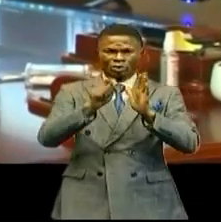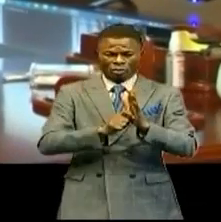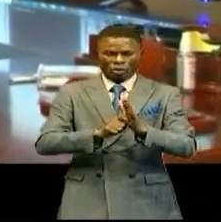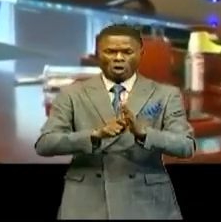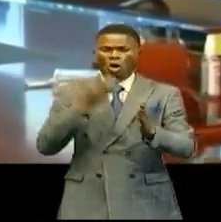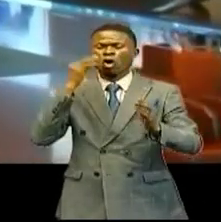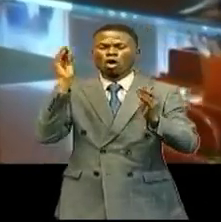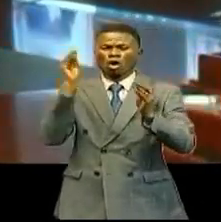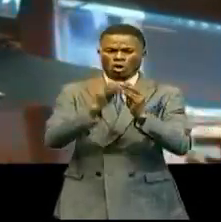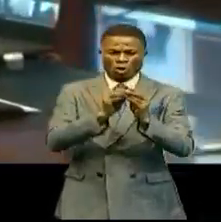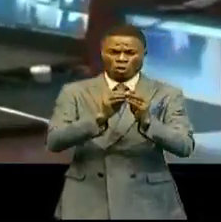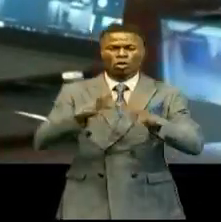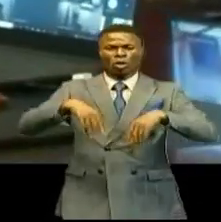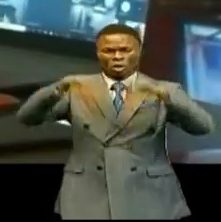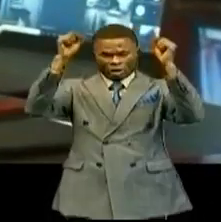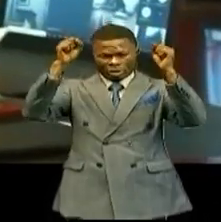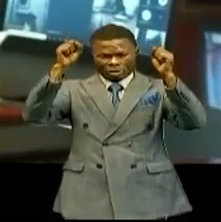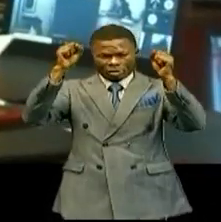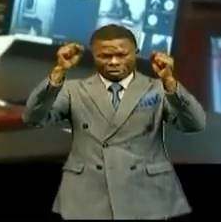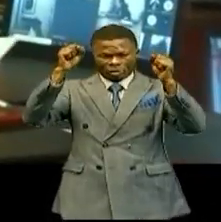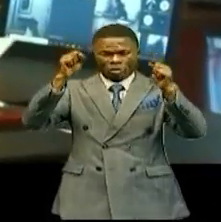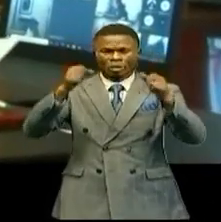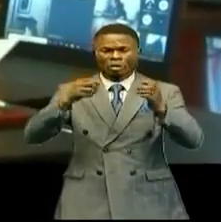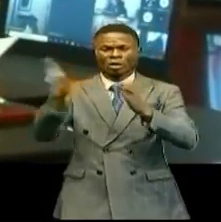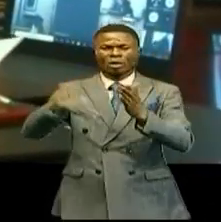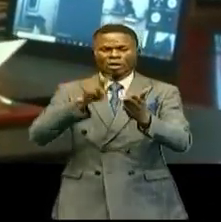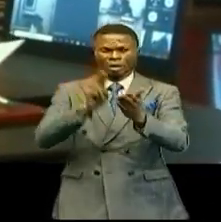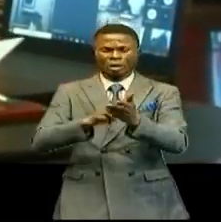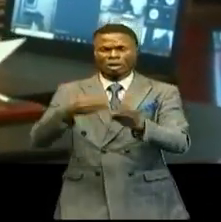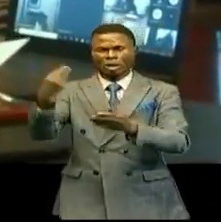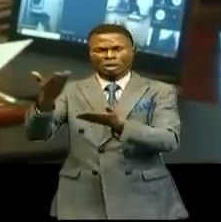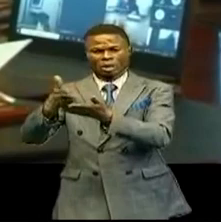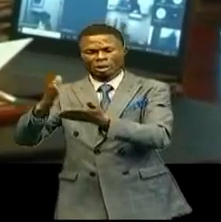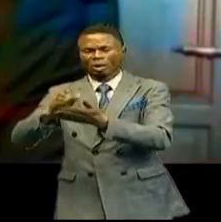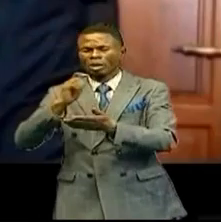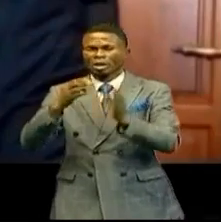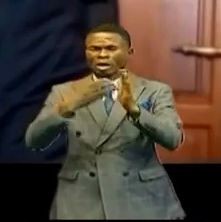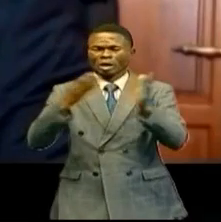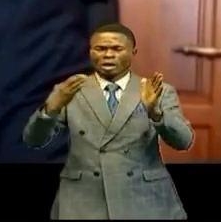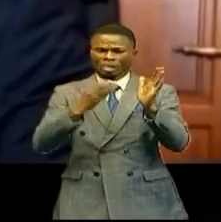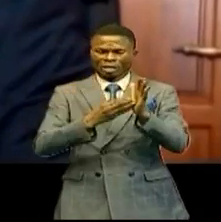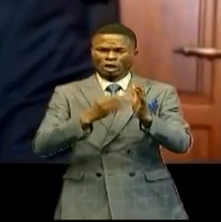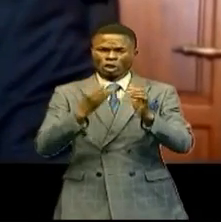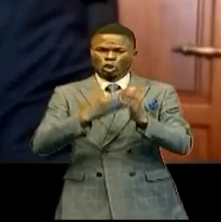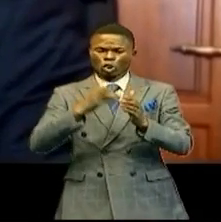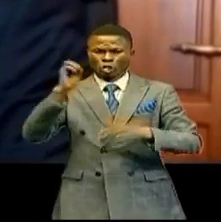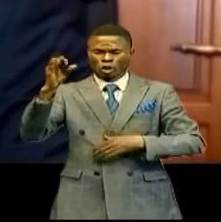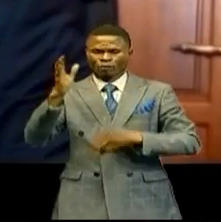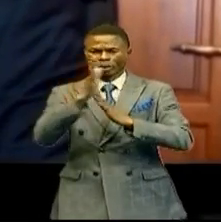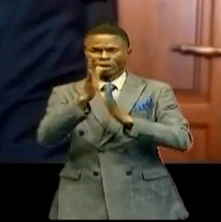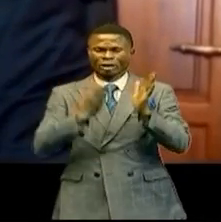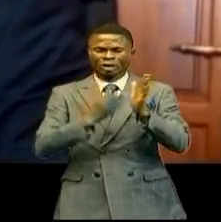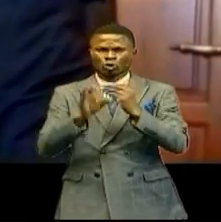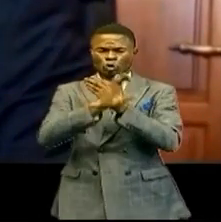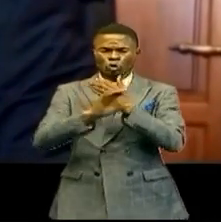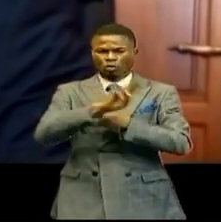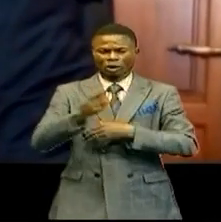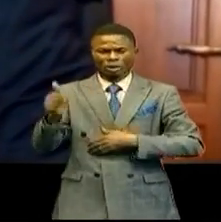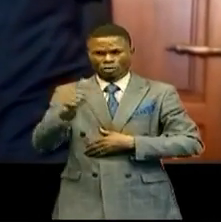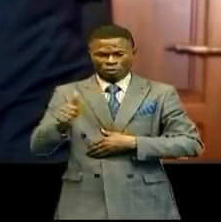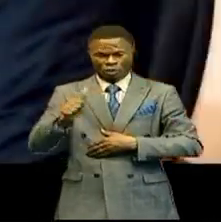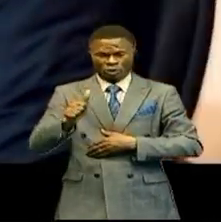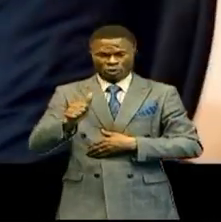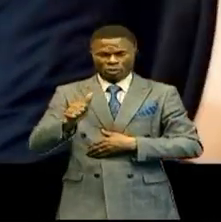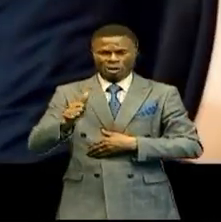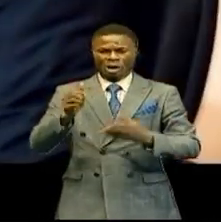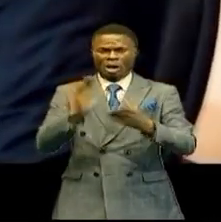d'ordonnance portant approbation de l'accord de don numéro 8690ZR du 18 août 2021, conclu entre